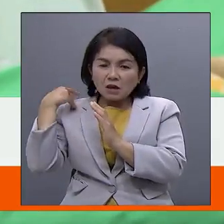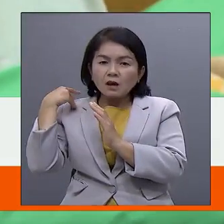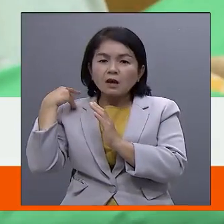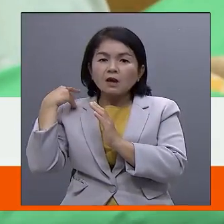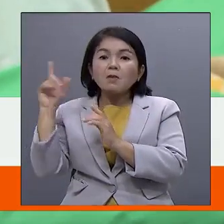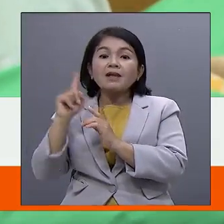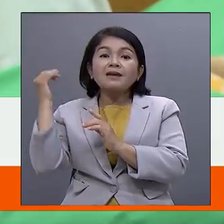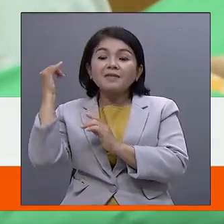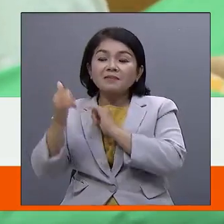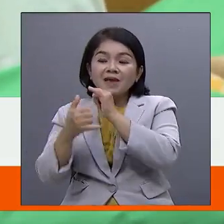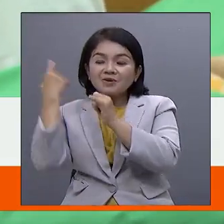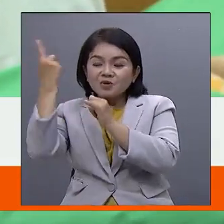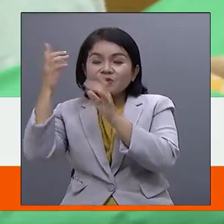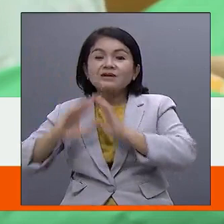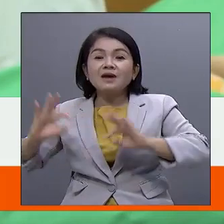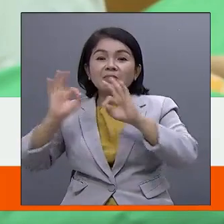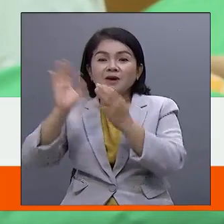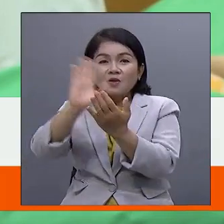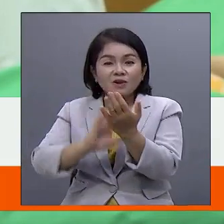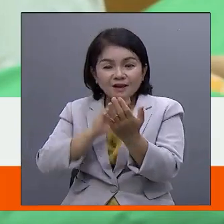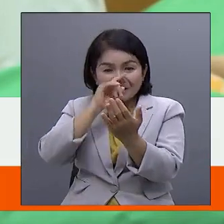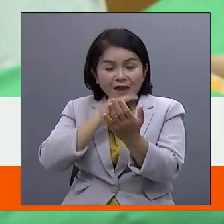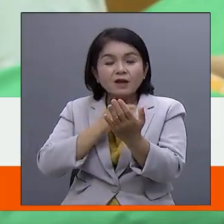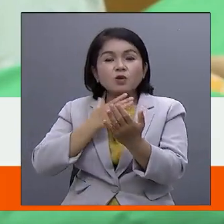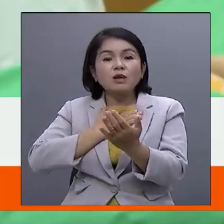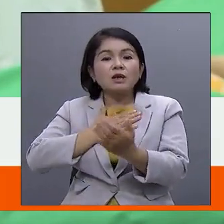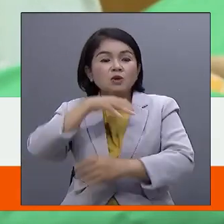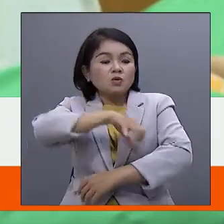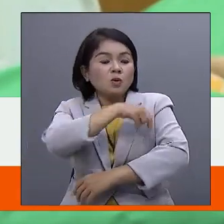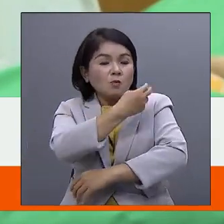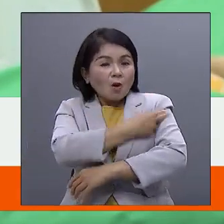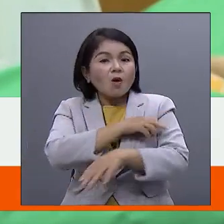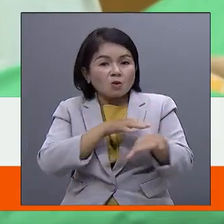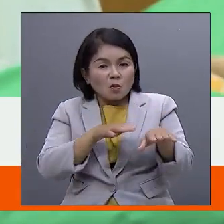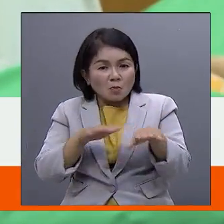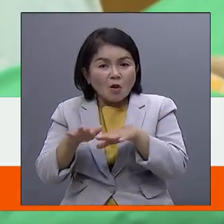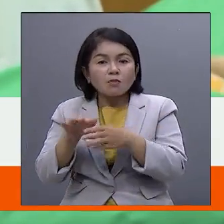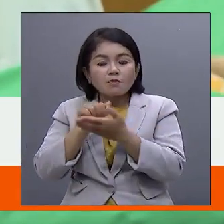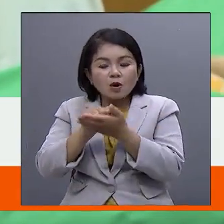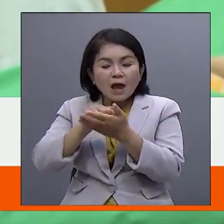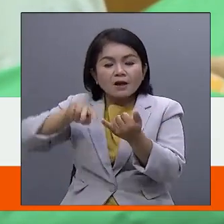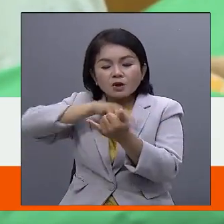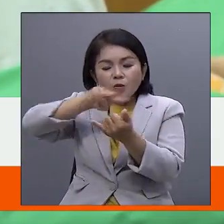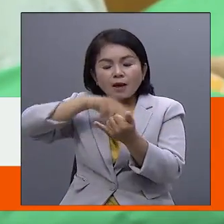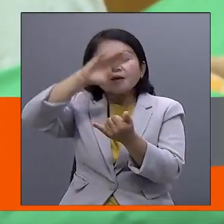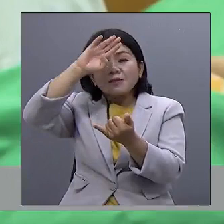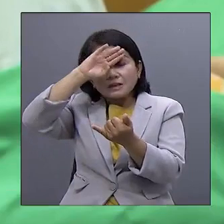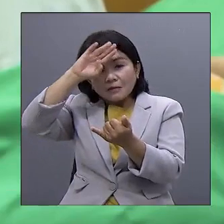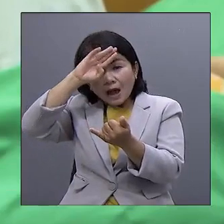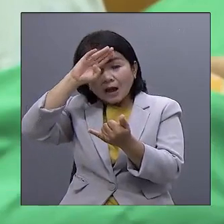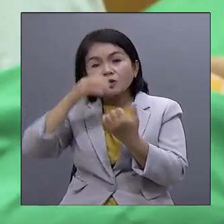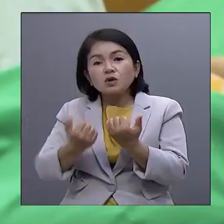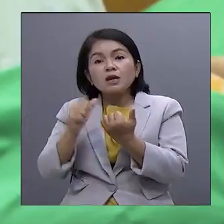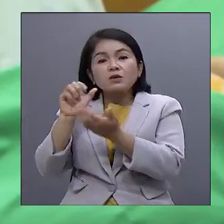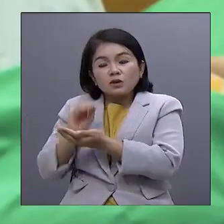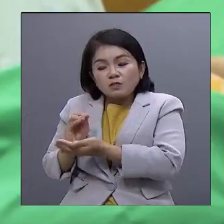งท่องเที่ยวที่สำคัญของประเทศนะคะเราก็ต้องมีความพร้อมที่จะให้บริการผู้ป่วยนั้นเราต้องส